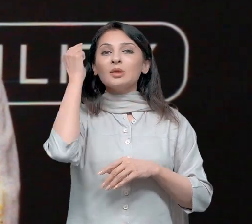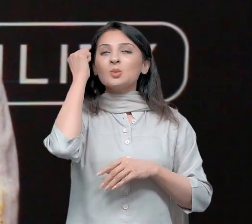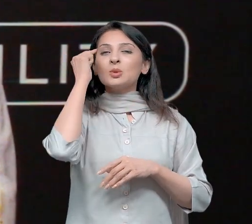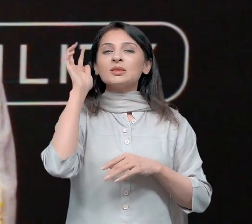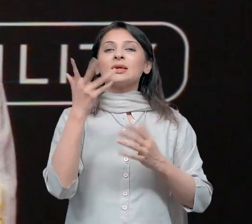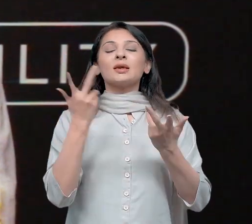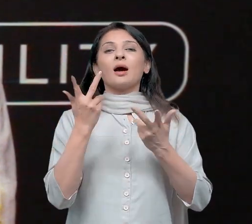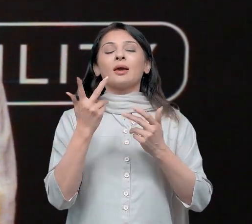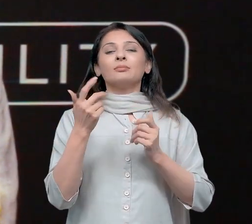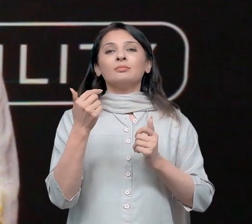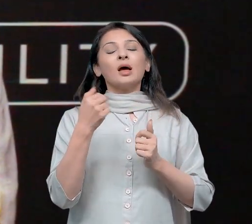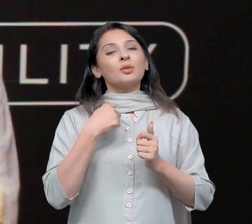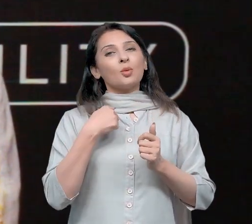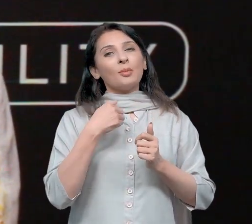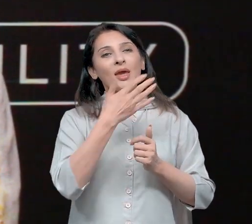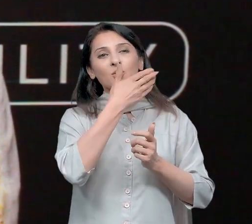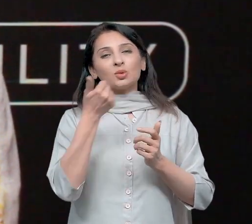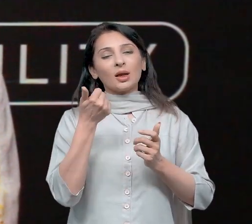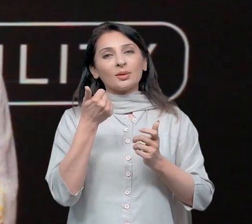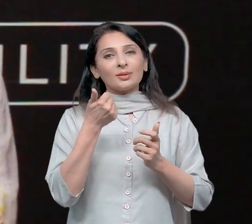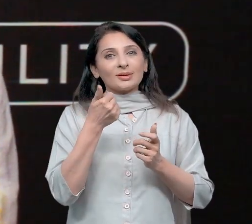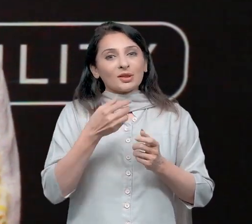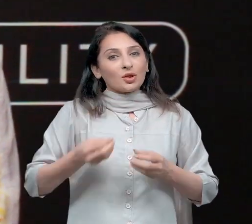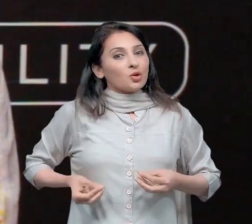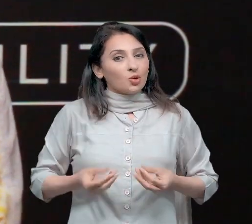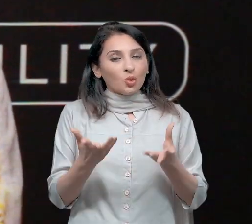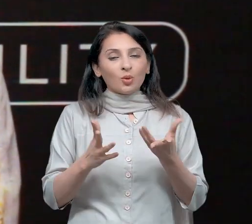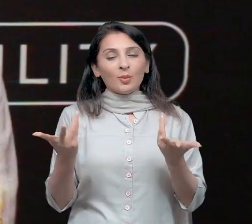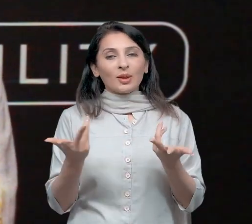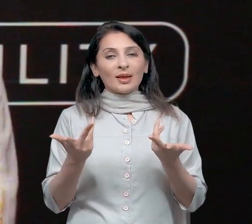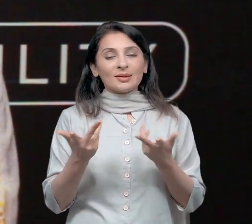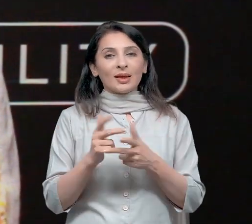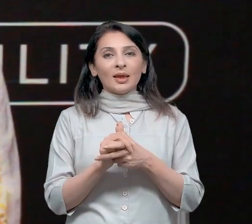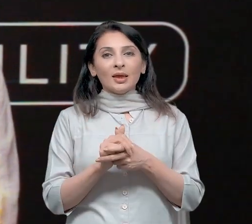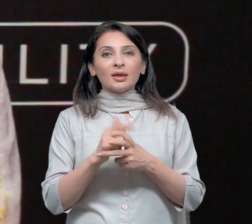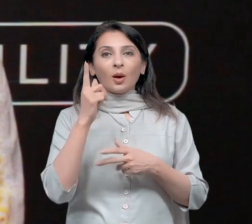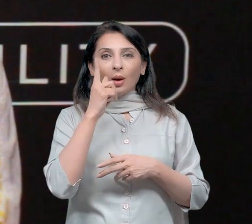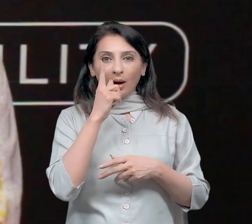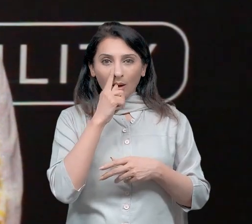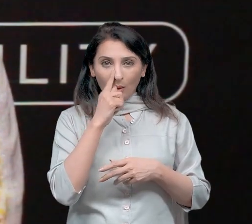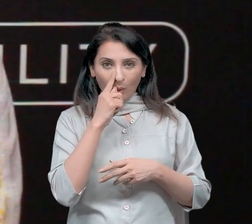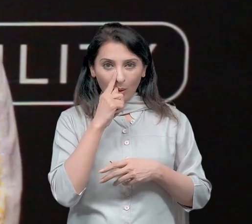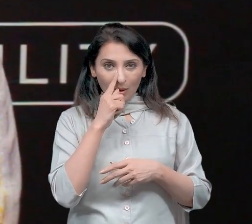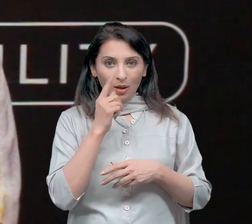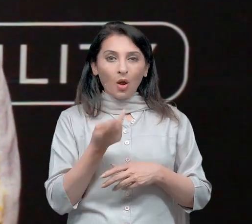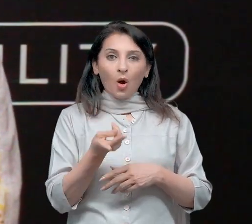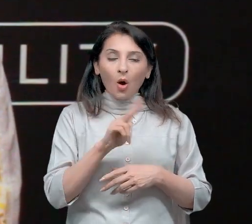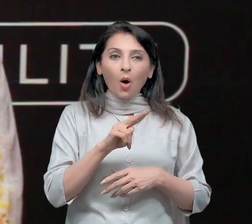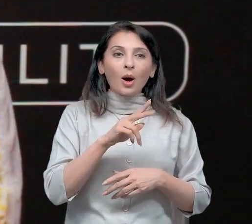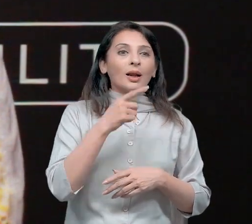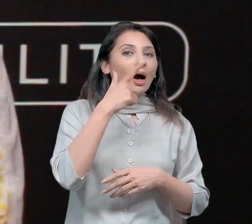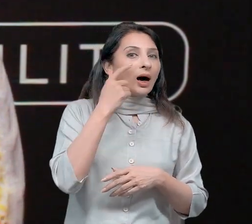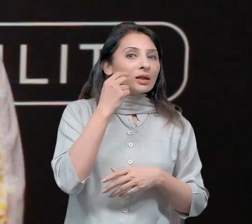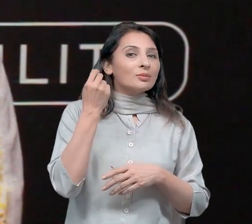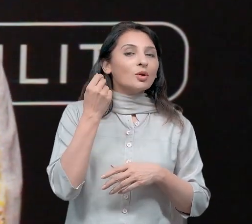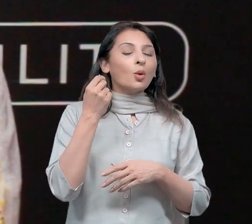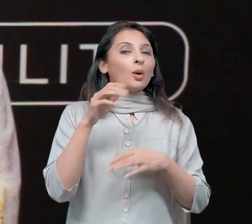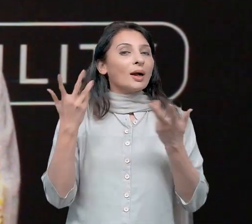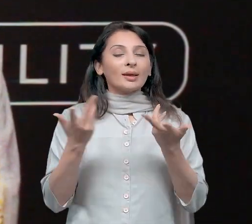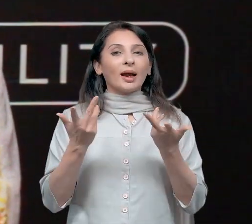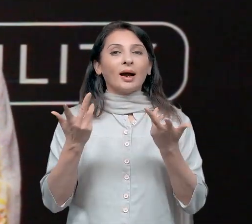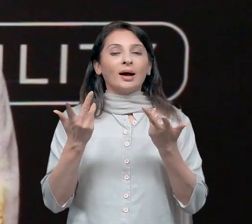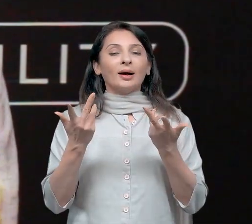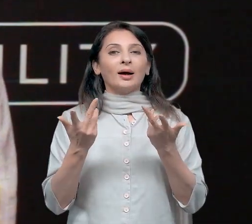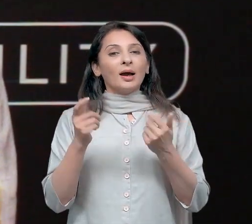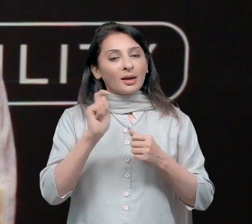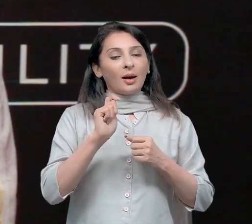वो है जेंडर के ऊपर, कि सीपेक के जो प्रोजेक्ट्स हैं उसमें जेंडर के लिए क्या काम हो रहा है। और जेंडर से मेरा मुराद